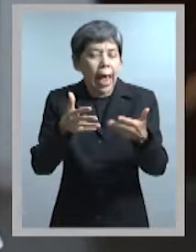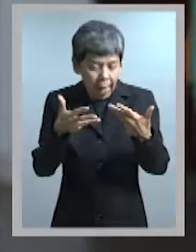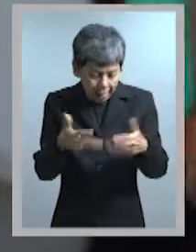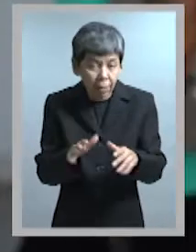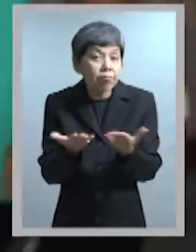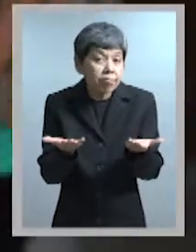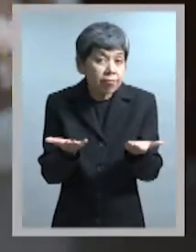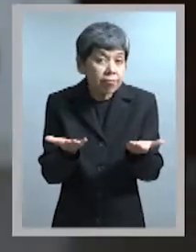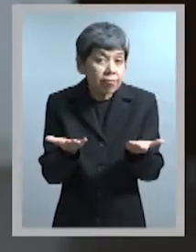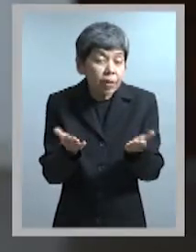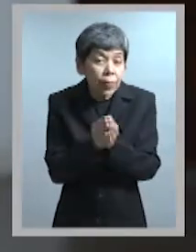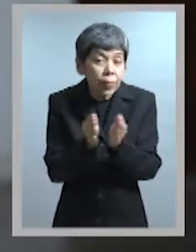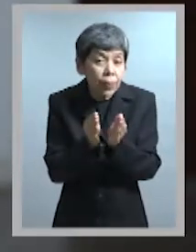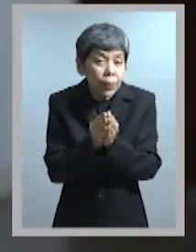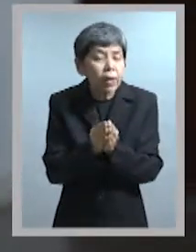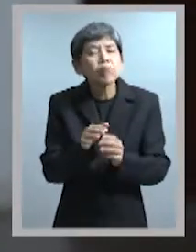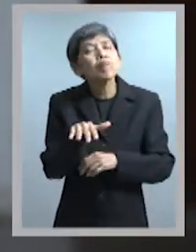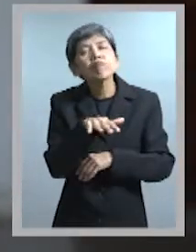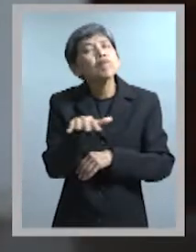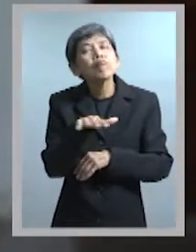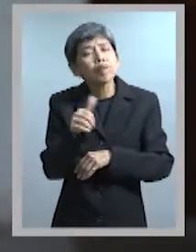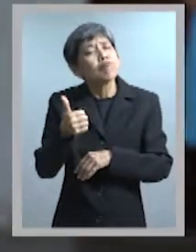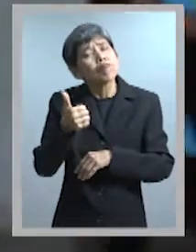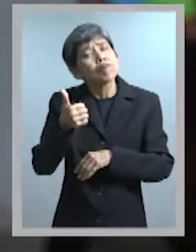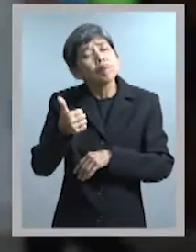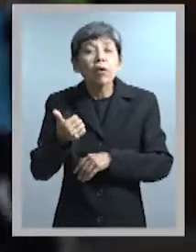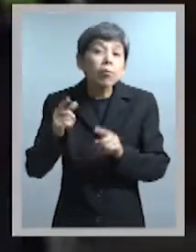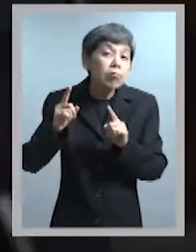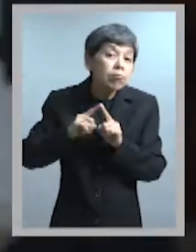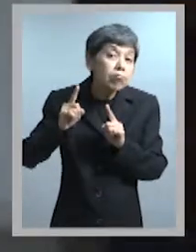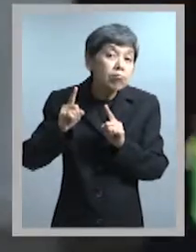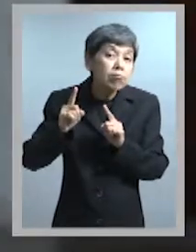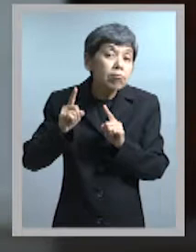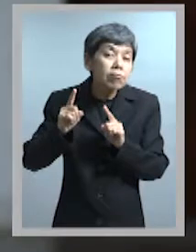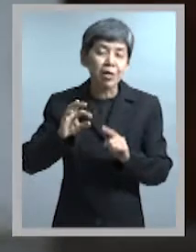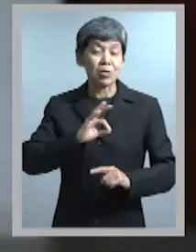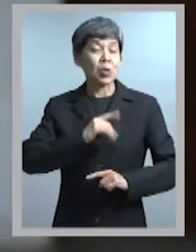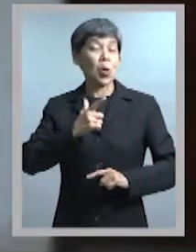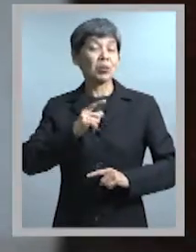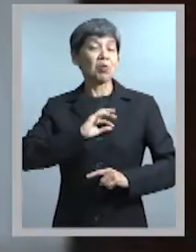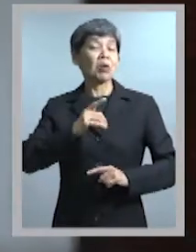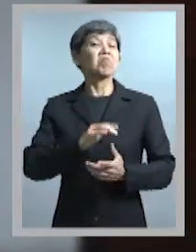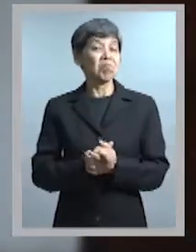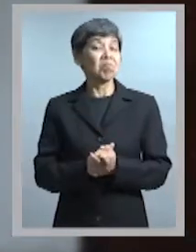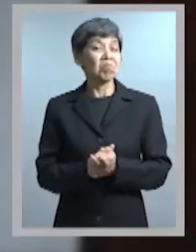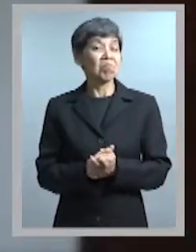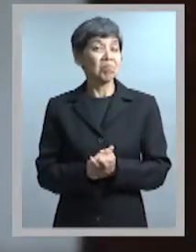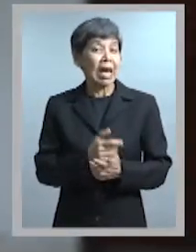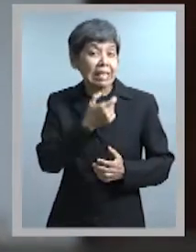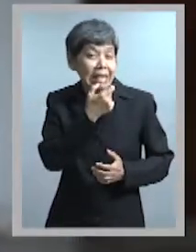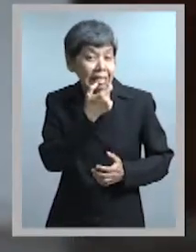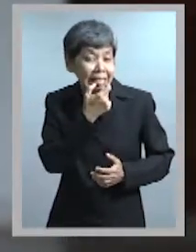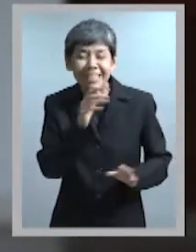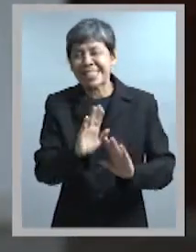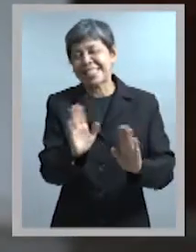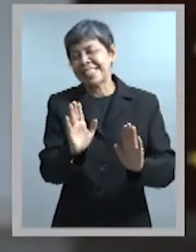แข่งมาเรียบร้อย แข่งมาเรียบร้อยเป็นไงบ้างผลการ แข่ง ขันเรื่อยๆครับชิวๆครับ แล้วเป็นไงได้ที่หนึ่งไหม ได้เหรียญทอง ได้เหรียญทองเหรียญทองที่เป็นช็อกโก